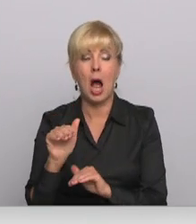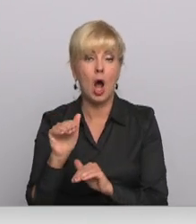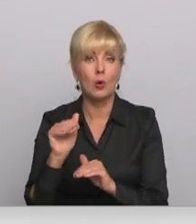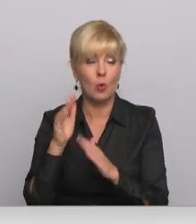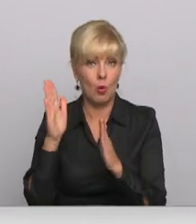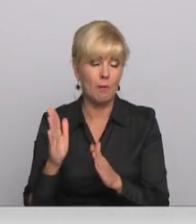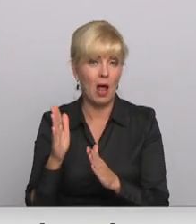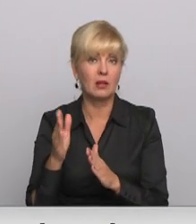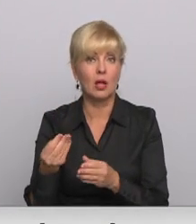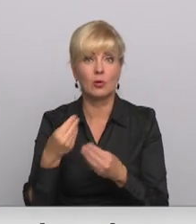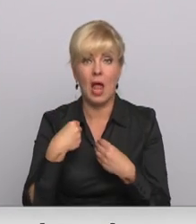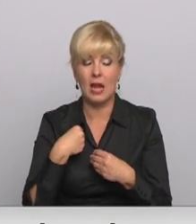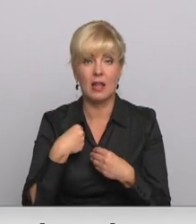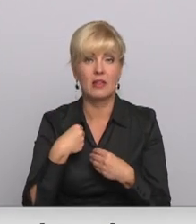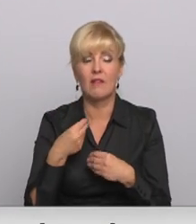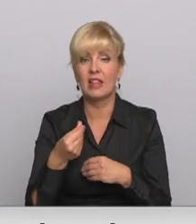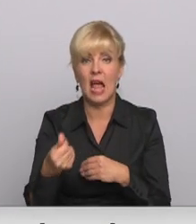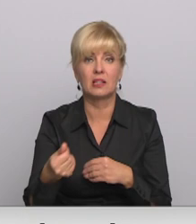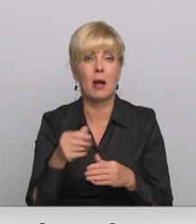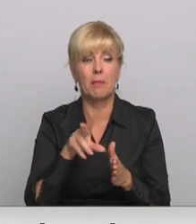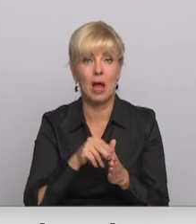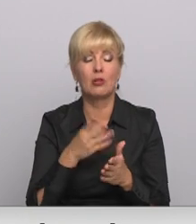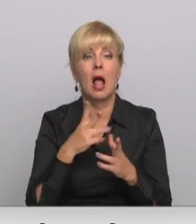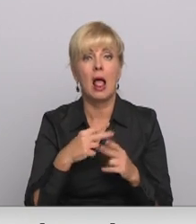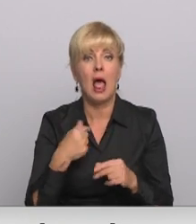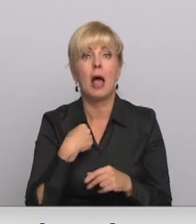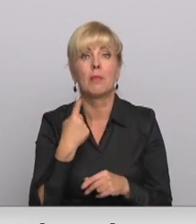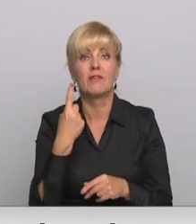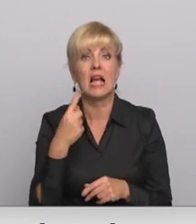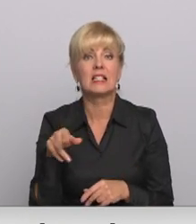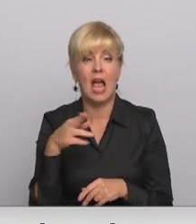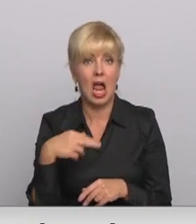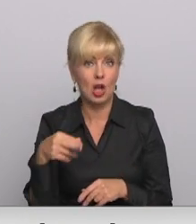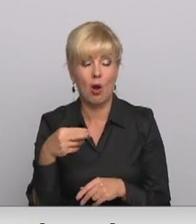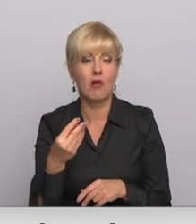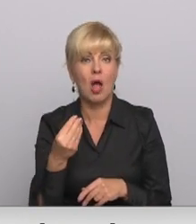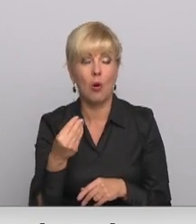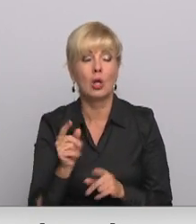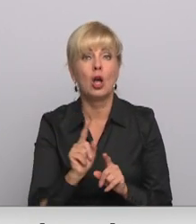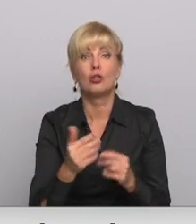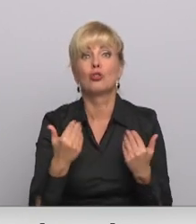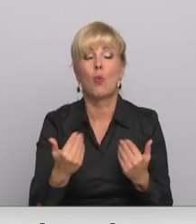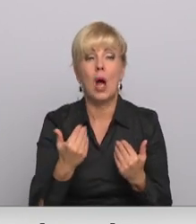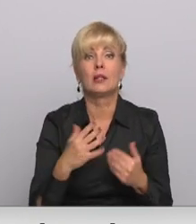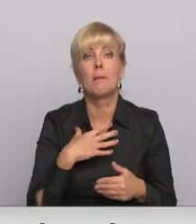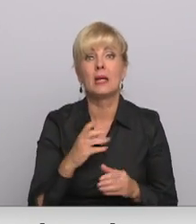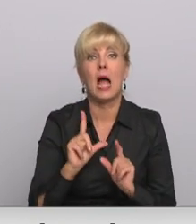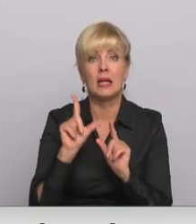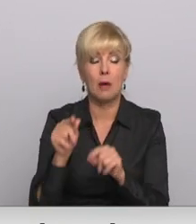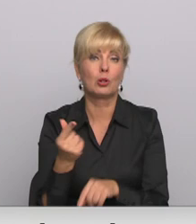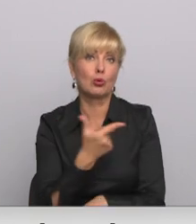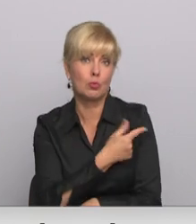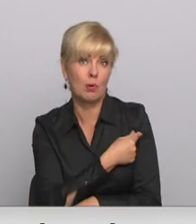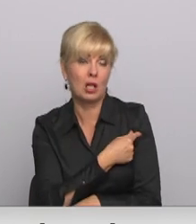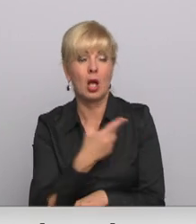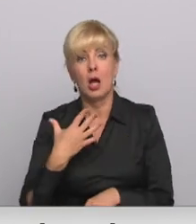pirmkārt neizdevu pensiju, un labi, ka man makā bija 1 eiro. Un man šodien bija jābrauc uz potēšanu.